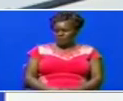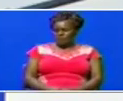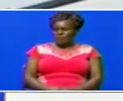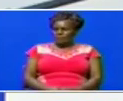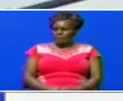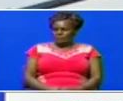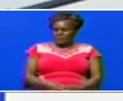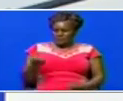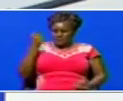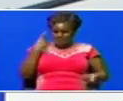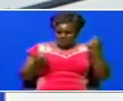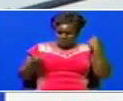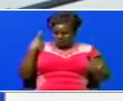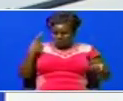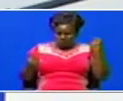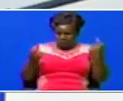Kericho,